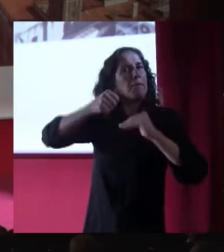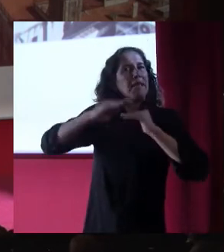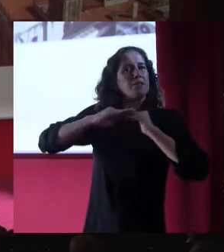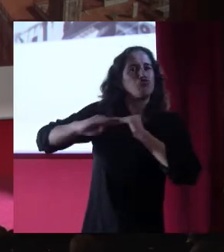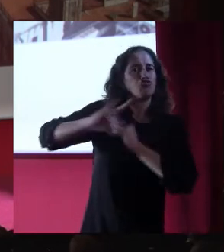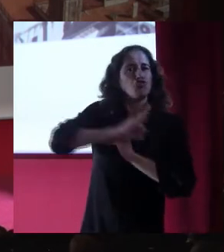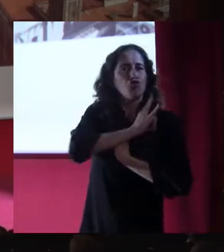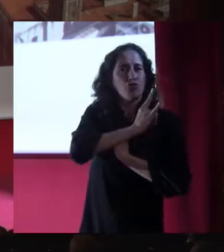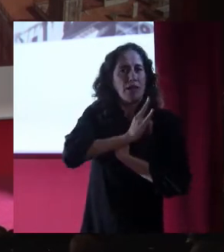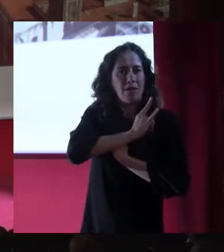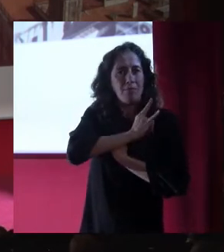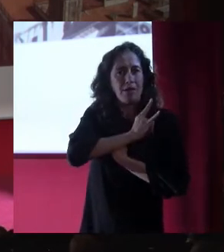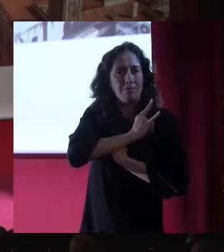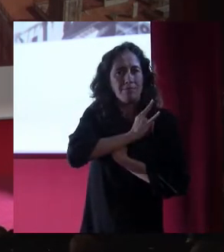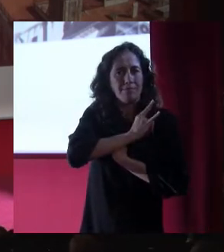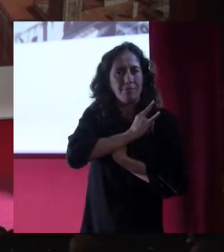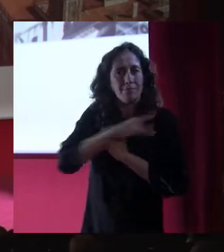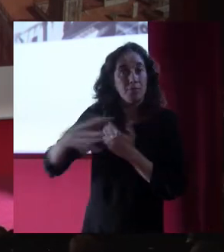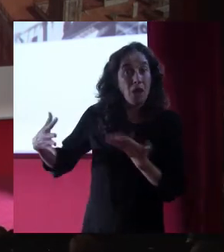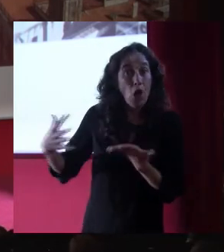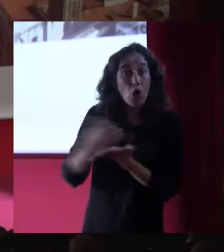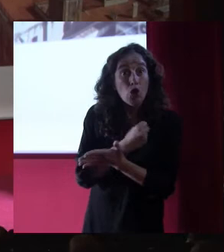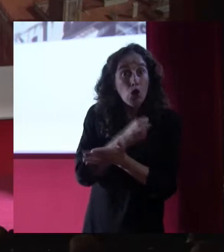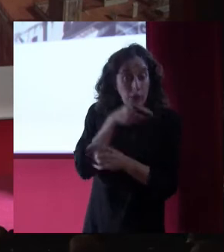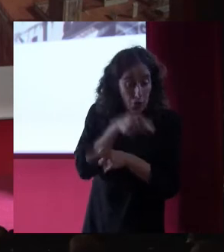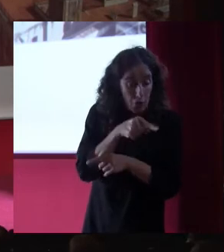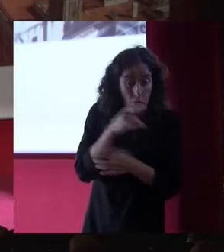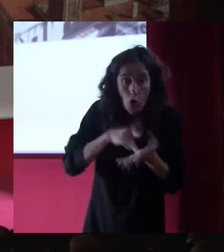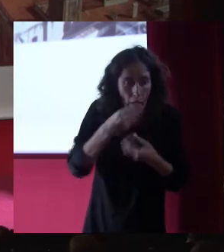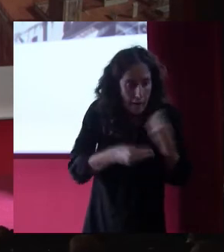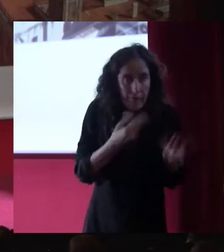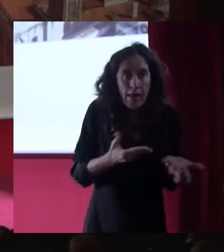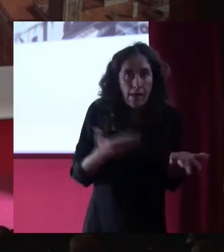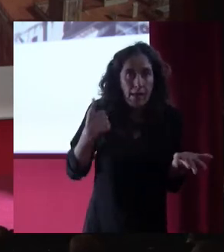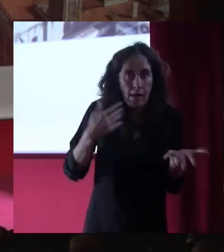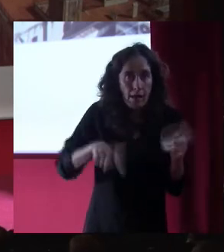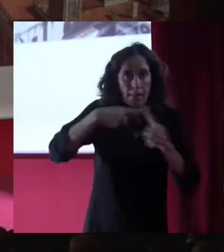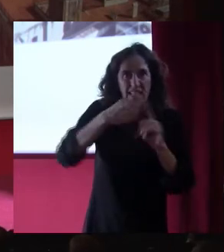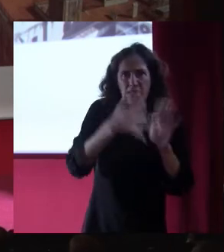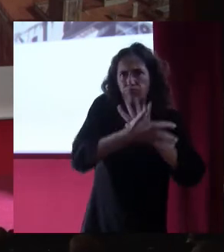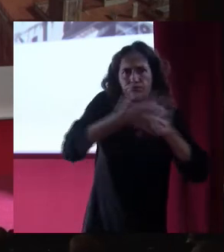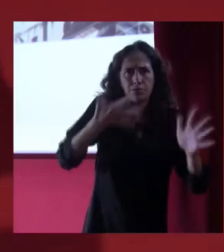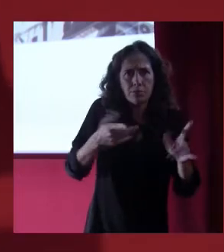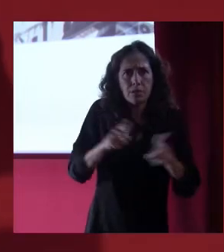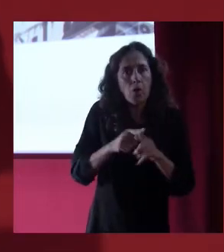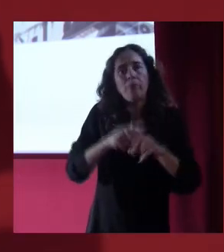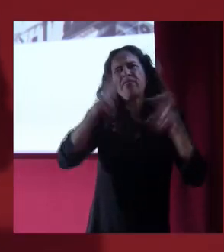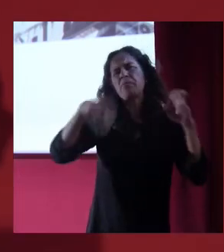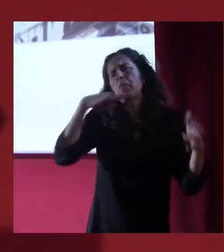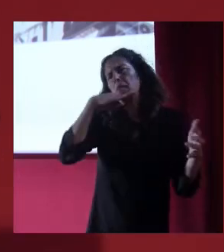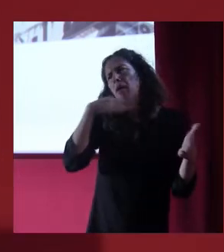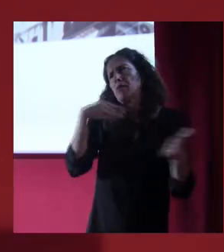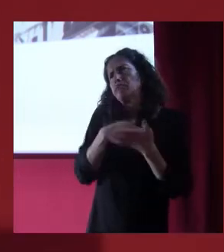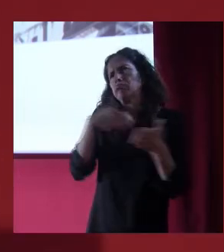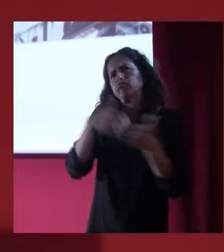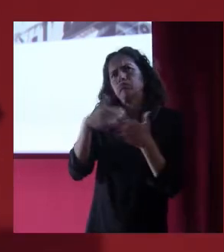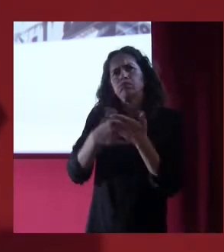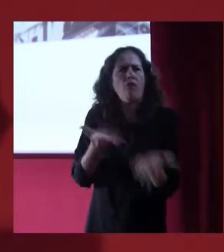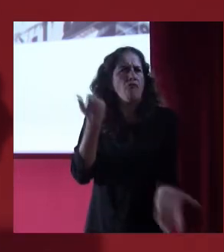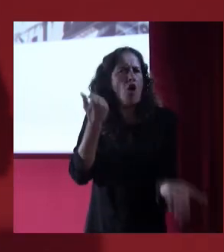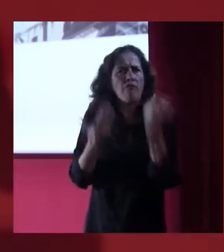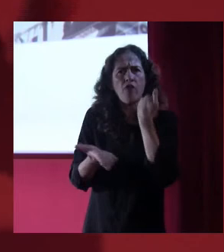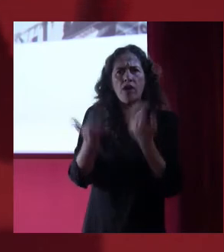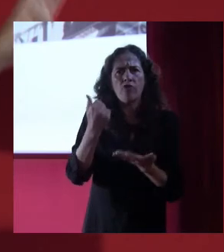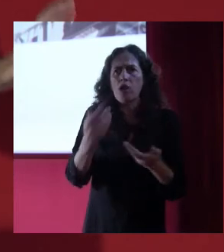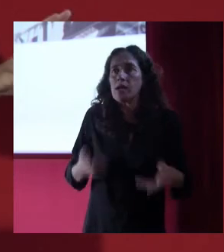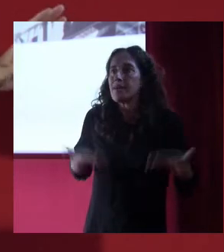sostenible. Tot això ho hauríem d'estar fent i ho hauríem d'estar fent molt ràpid, eliminant traves burocràtiques i normativa absurda,